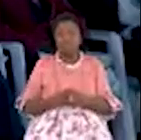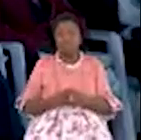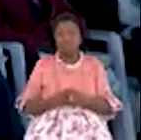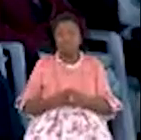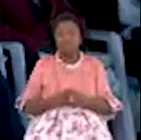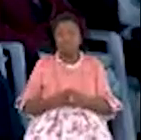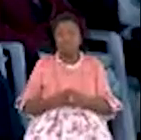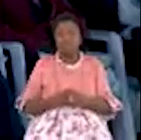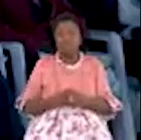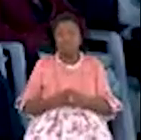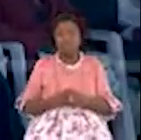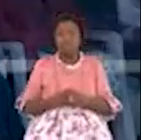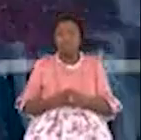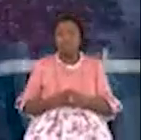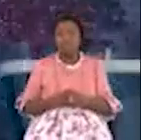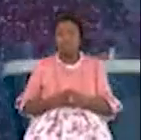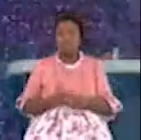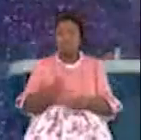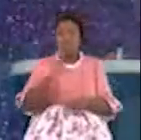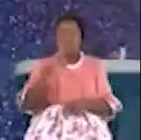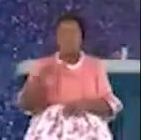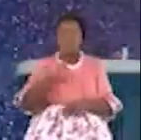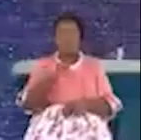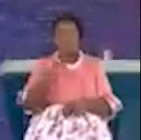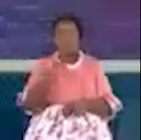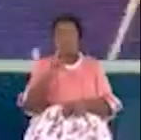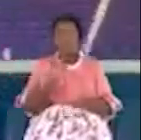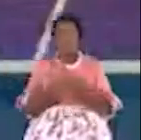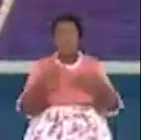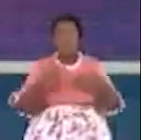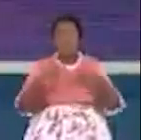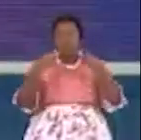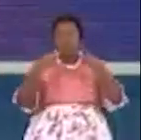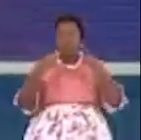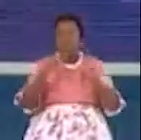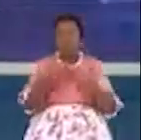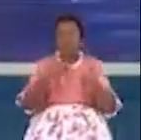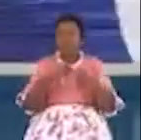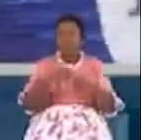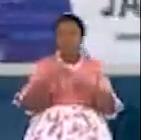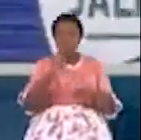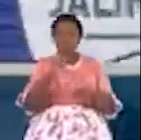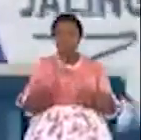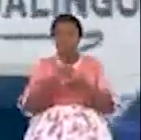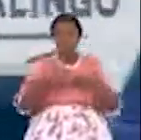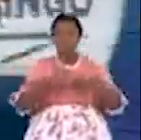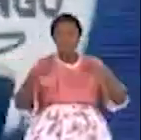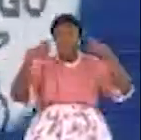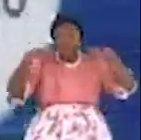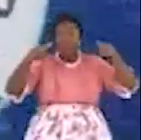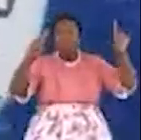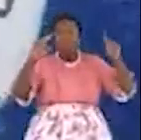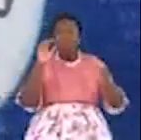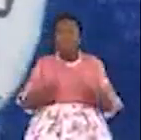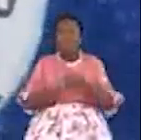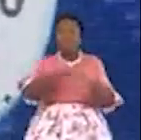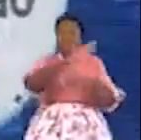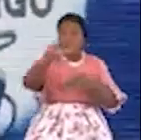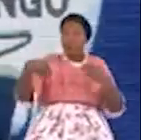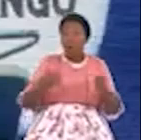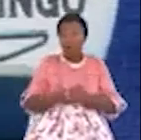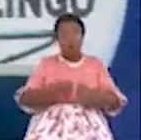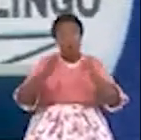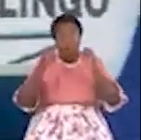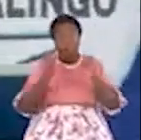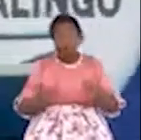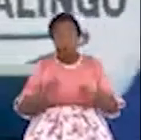Anyị nọ n'ebe a, anyị nọ n'iru ebe onye kposara n'ike niile enyewo